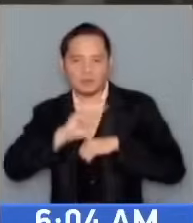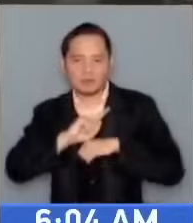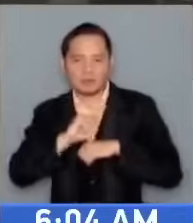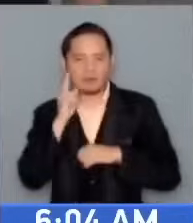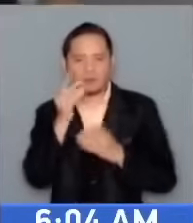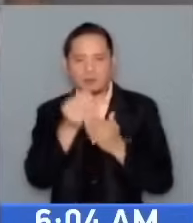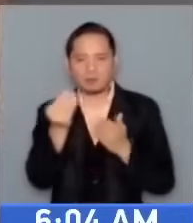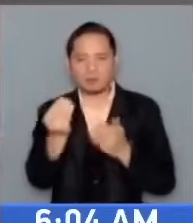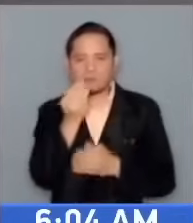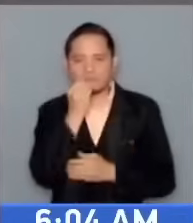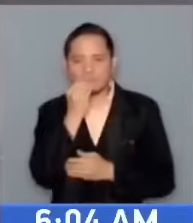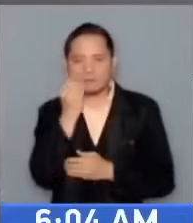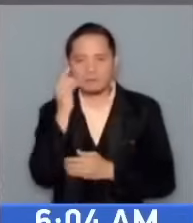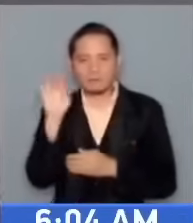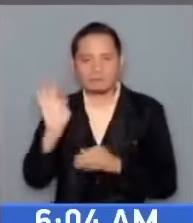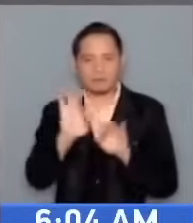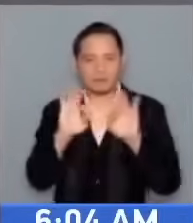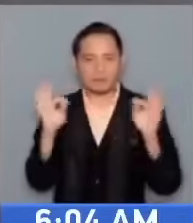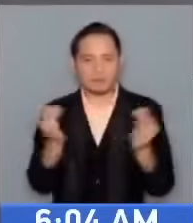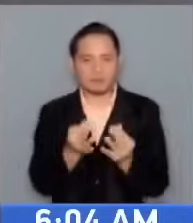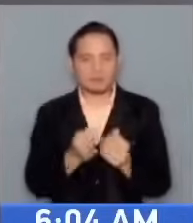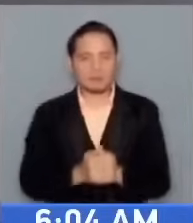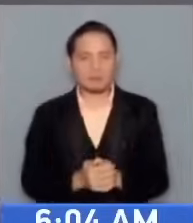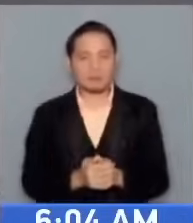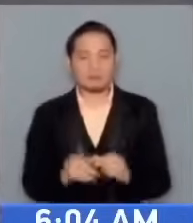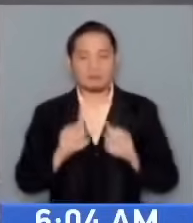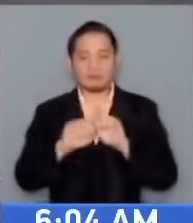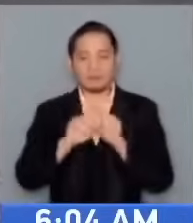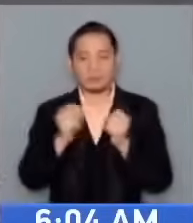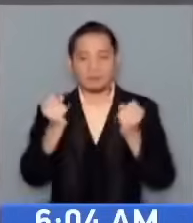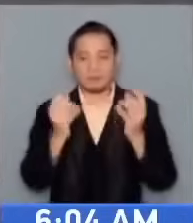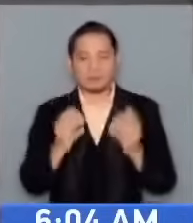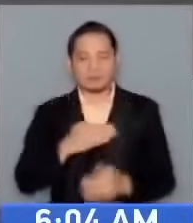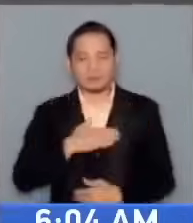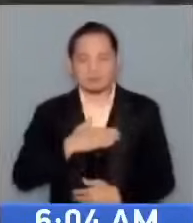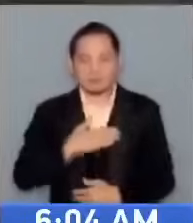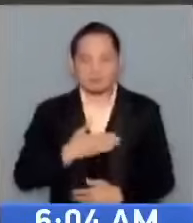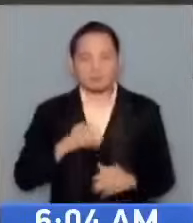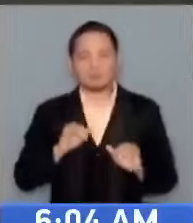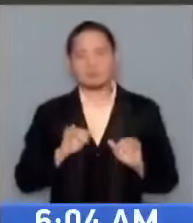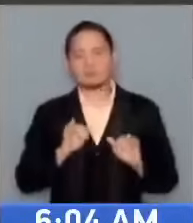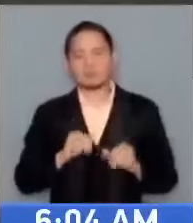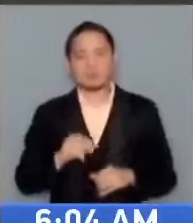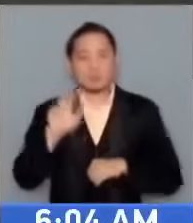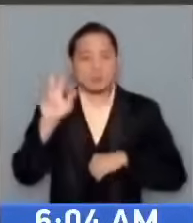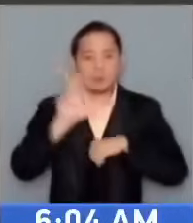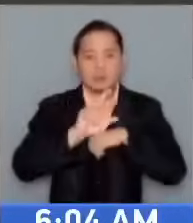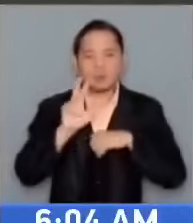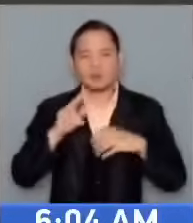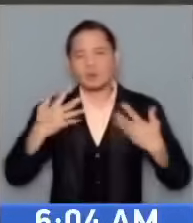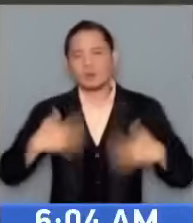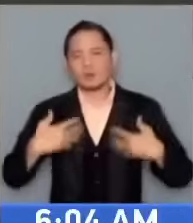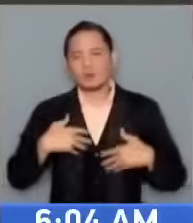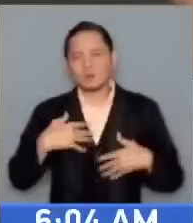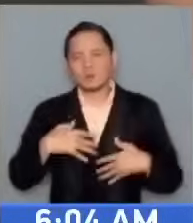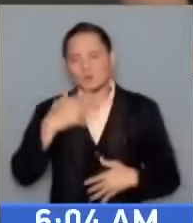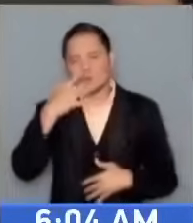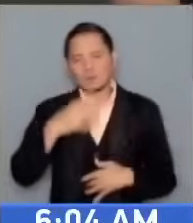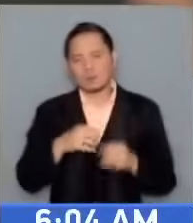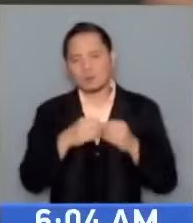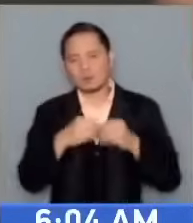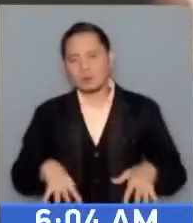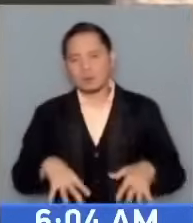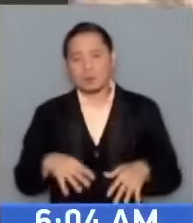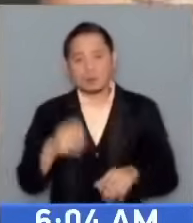kanilang pamilya. Batid ng mga driver na malaking sakripisyo ang 3 araw na tigil pasada, pero mas marami raw sa kanila ang magugutom kapag nawalan sila